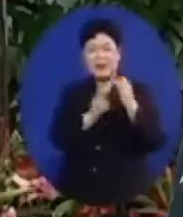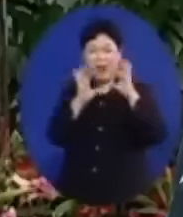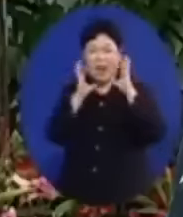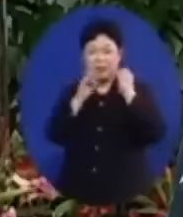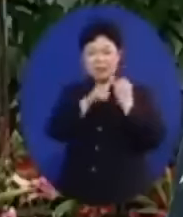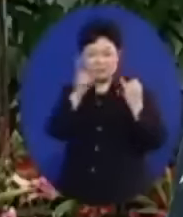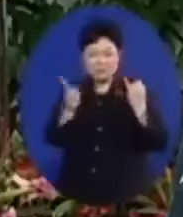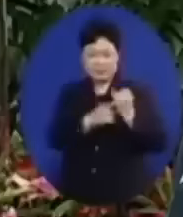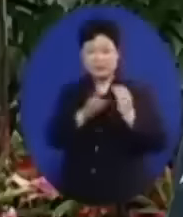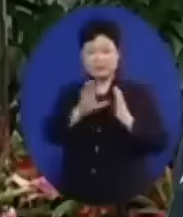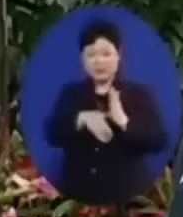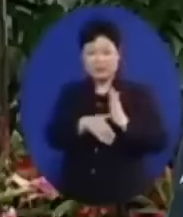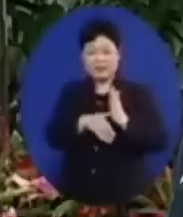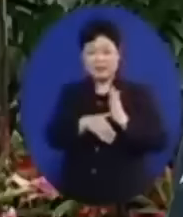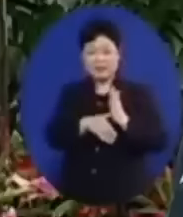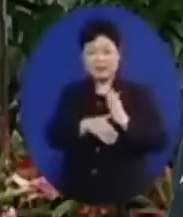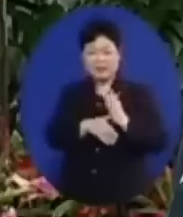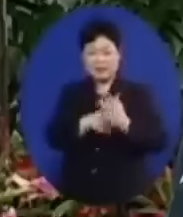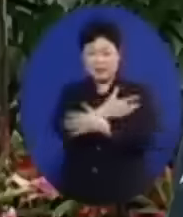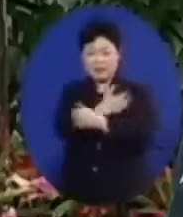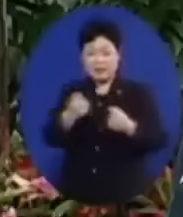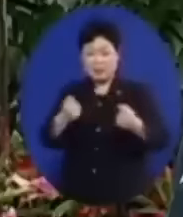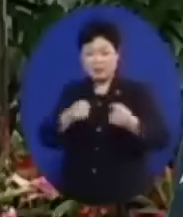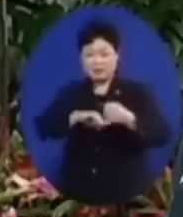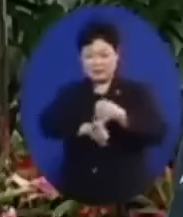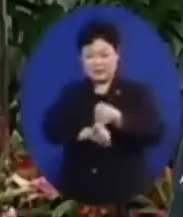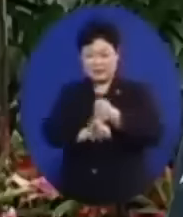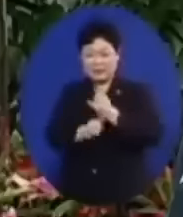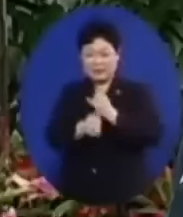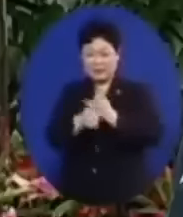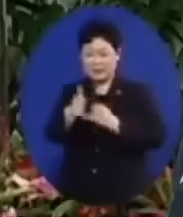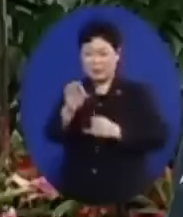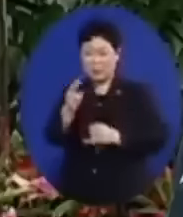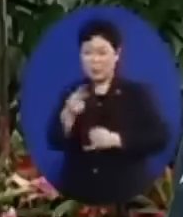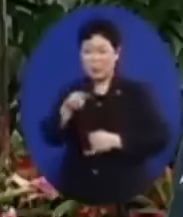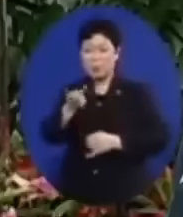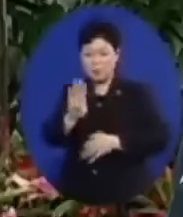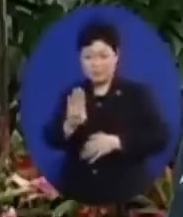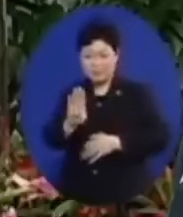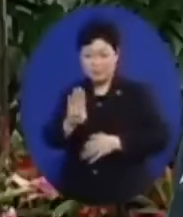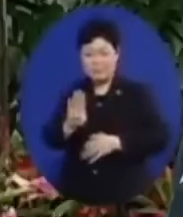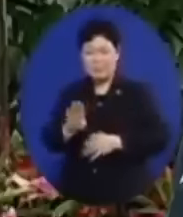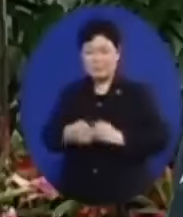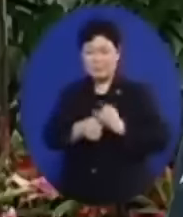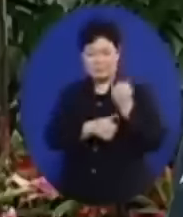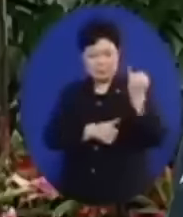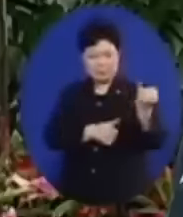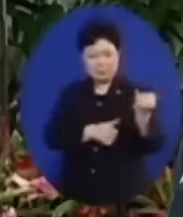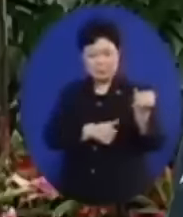어린애기를 가지실 때 그 약혼자 요셉이 마리아를